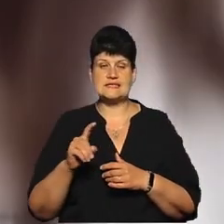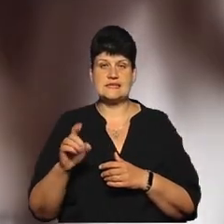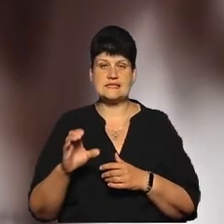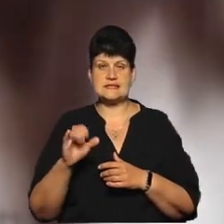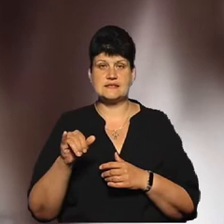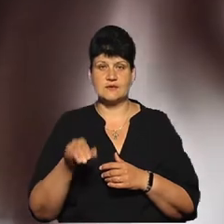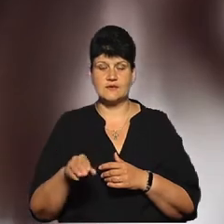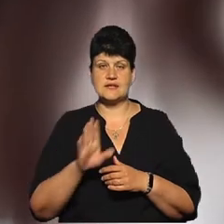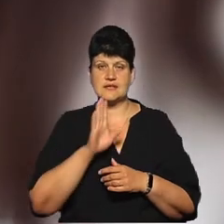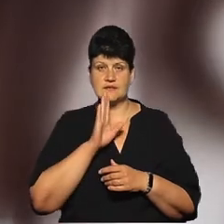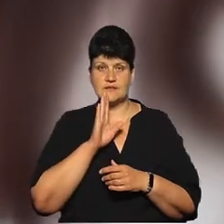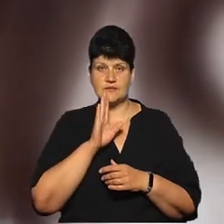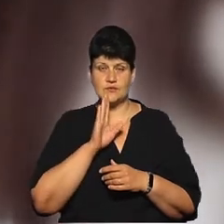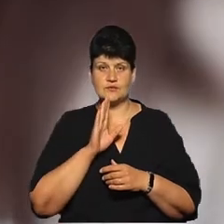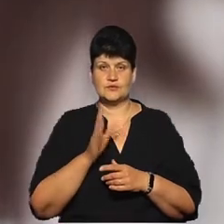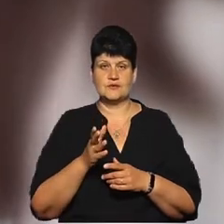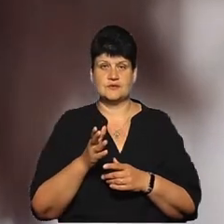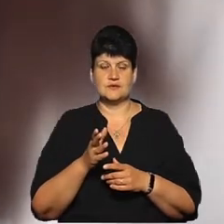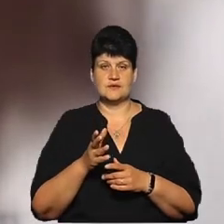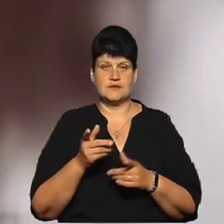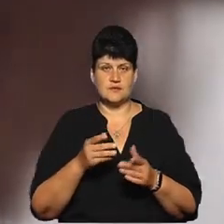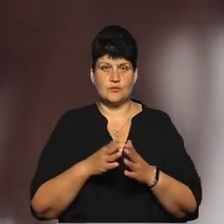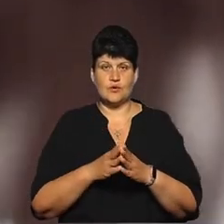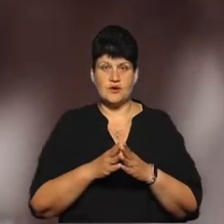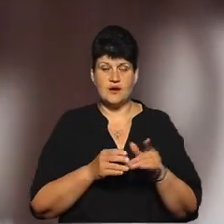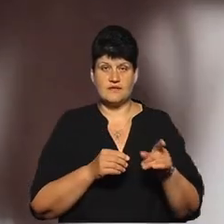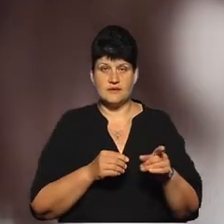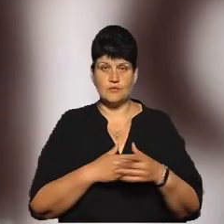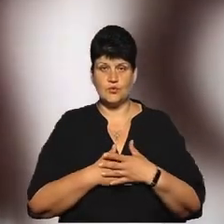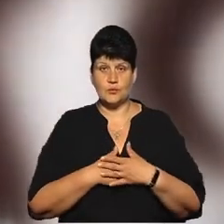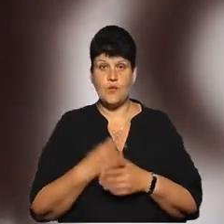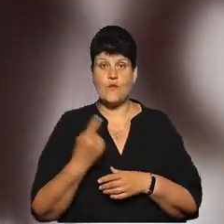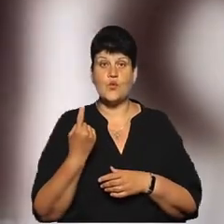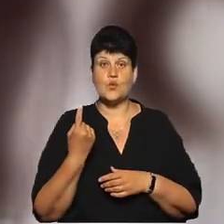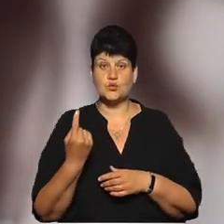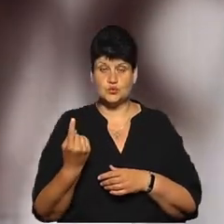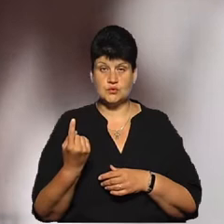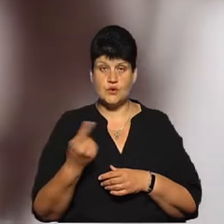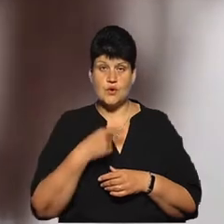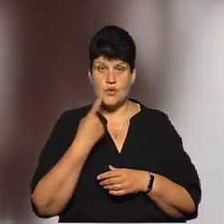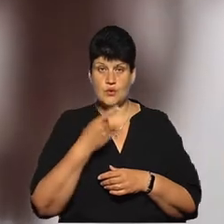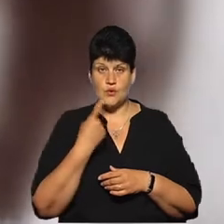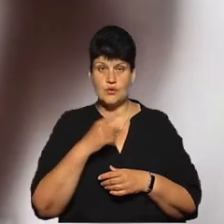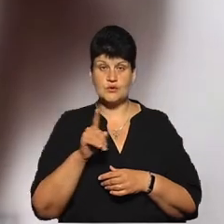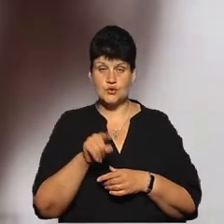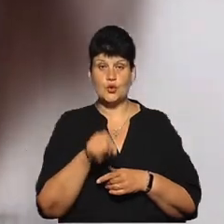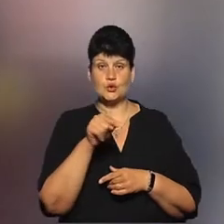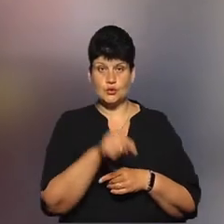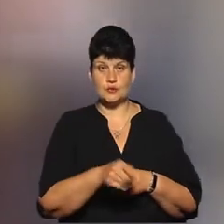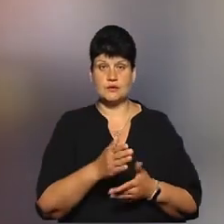і дівки за ним гомонять, а він полюбив одну, каже, що то